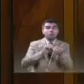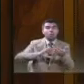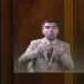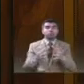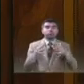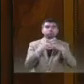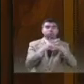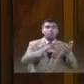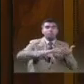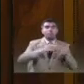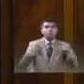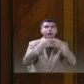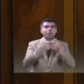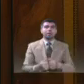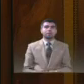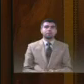والاجتماعية.